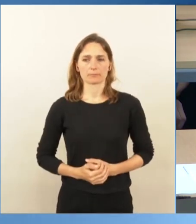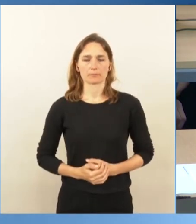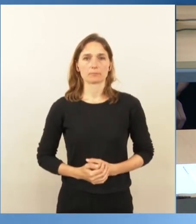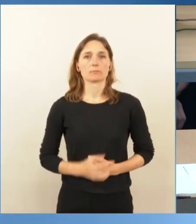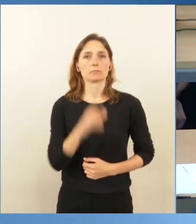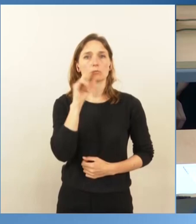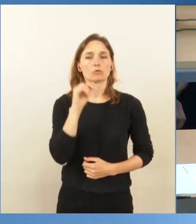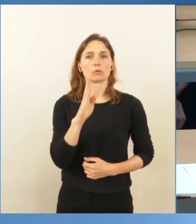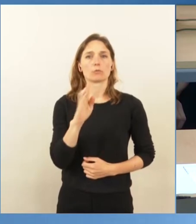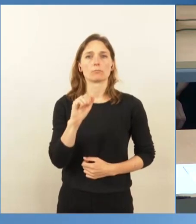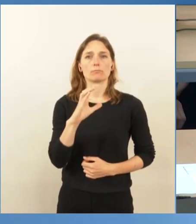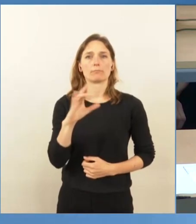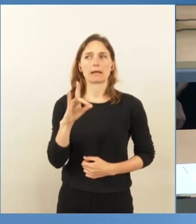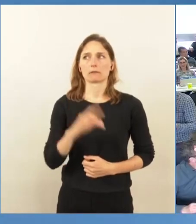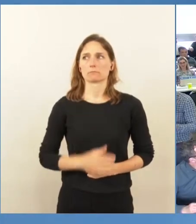Antoine bac